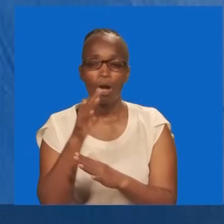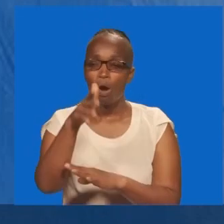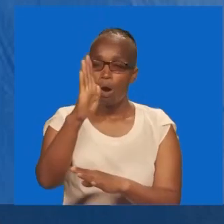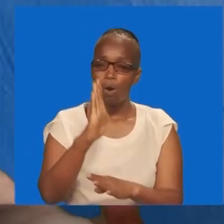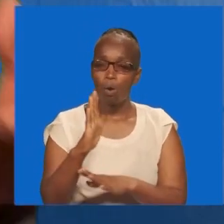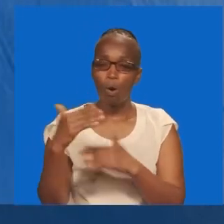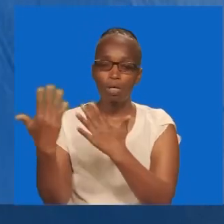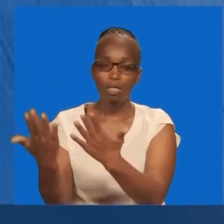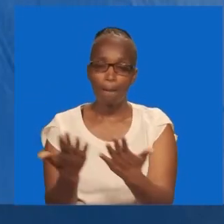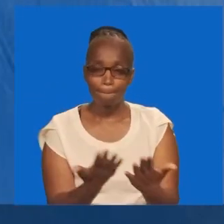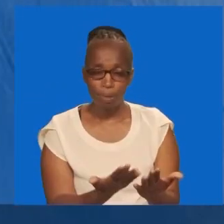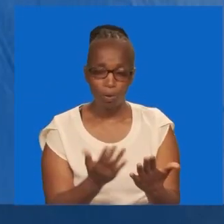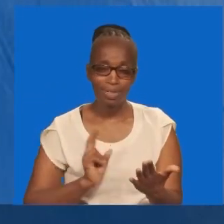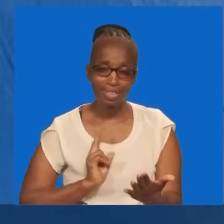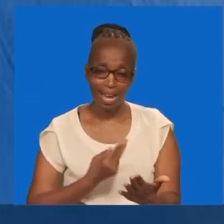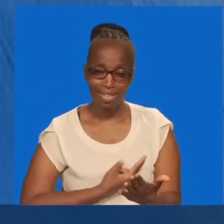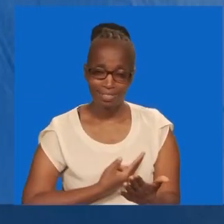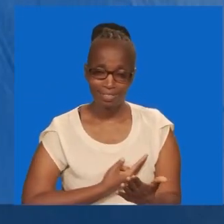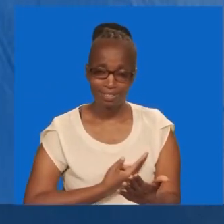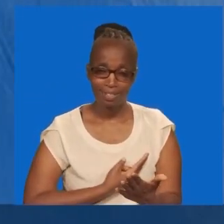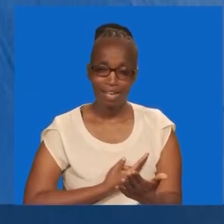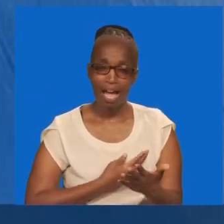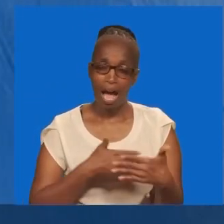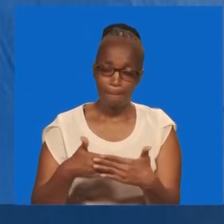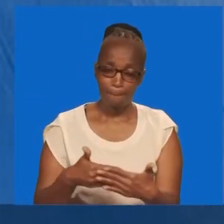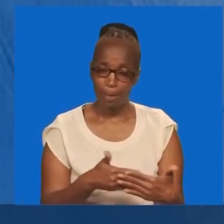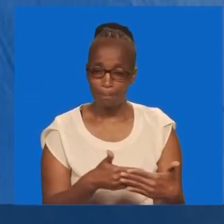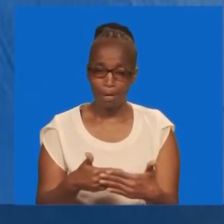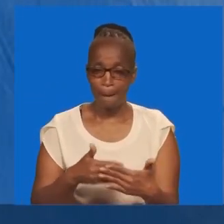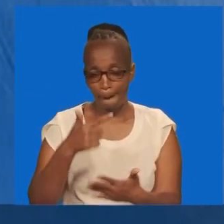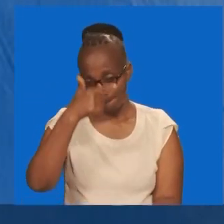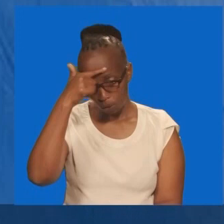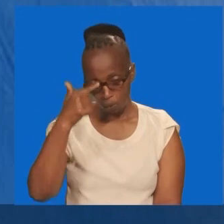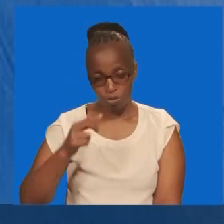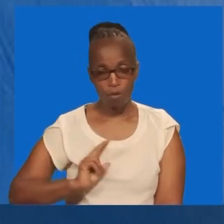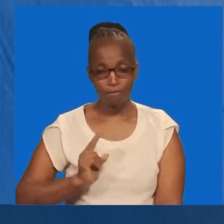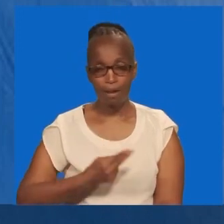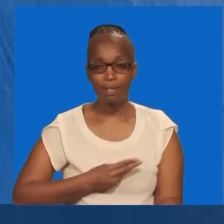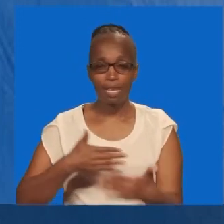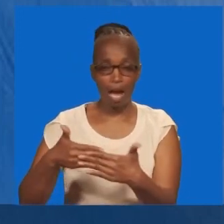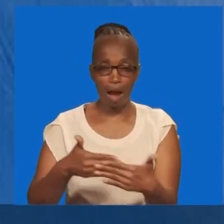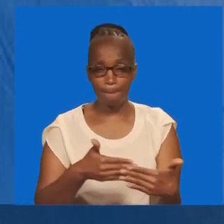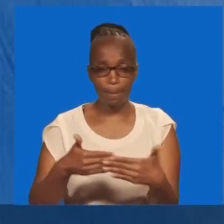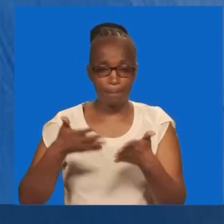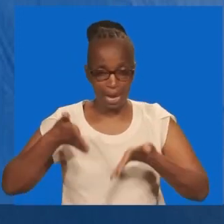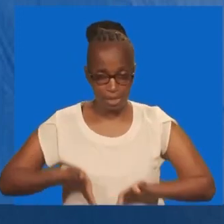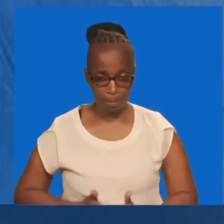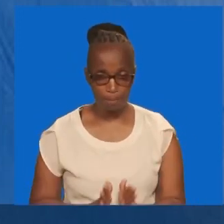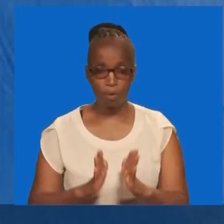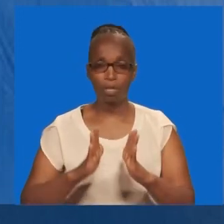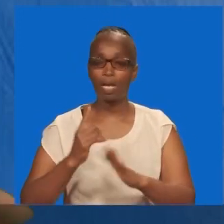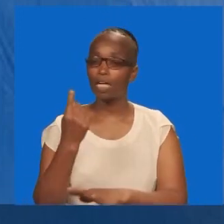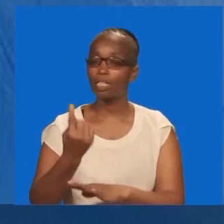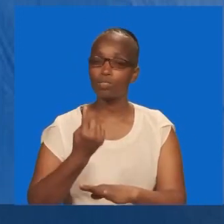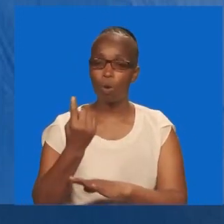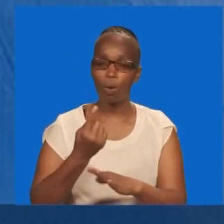Mungu akatuletea, sema kwa ajili yetu mtoto amezaliwa.